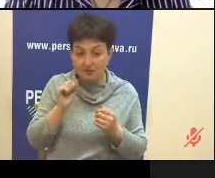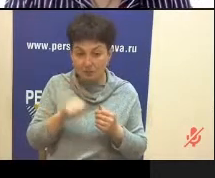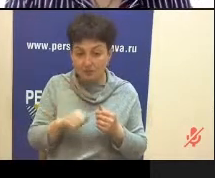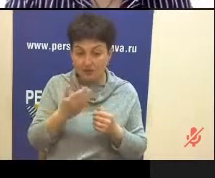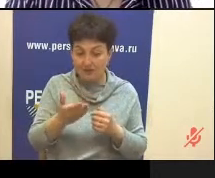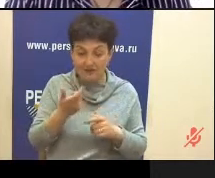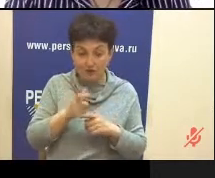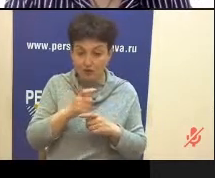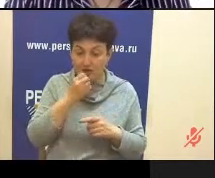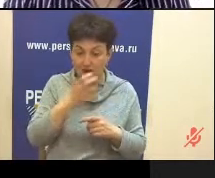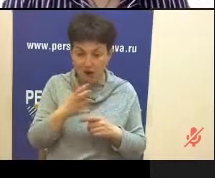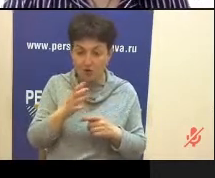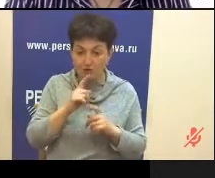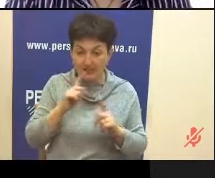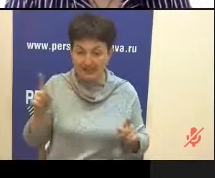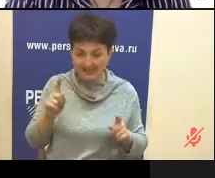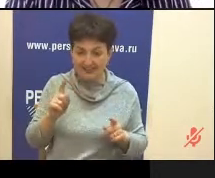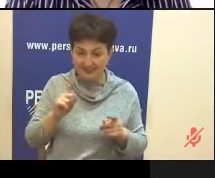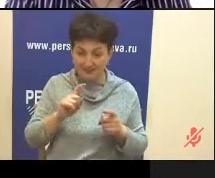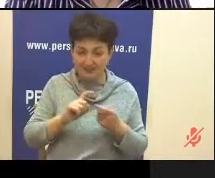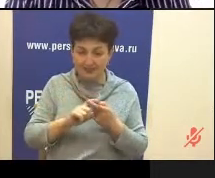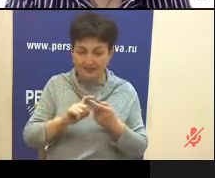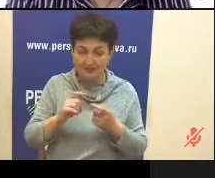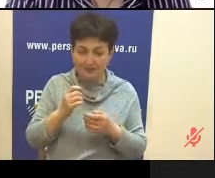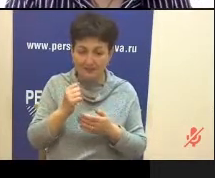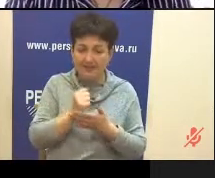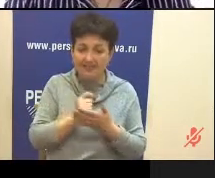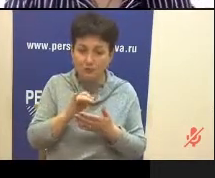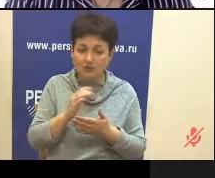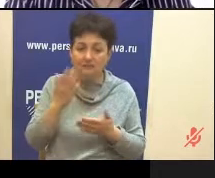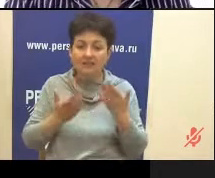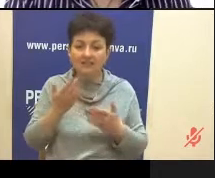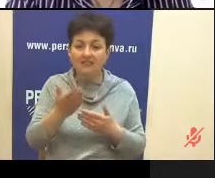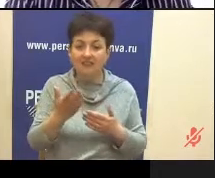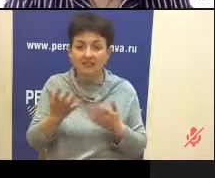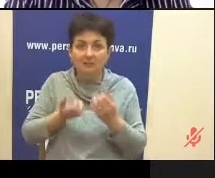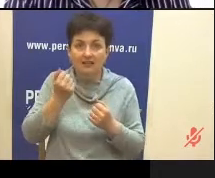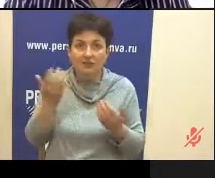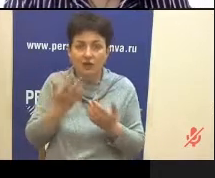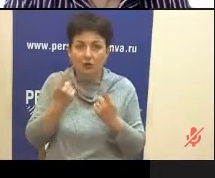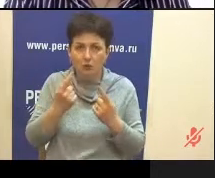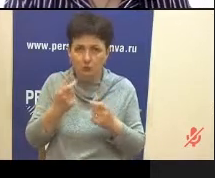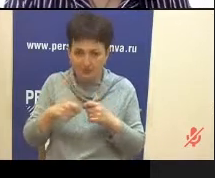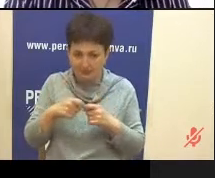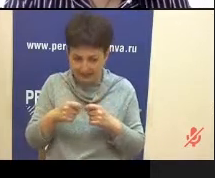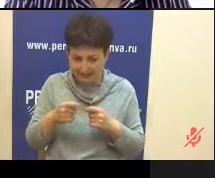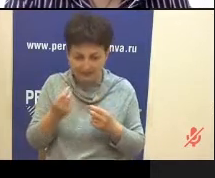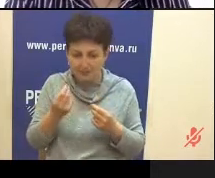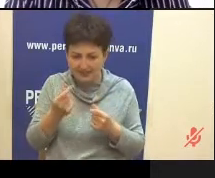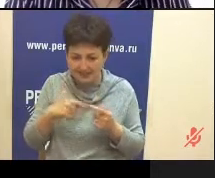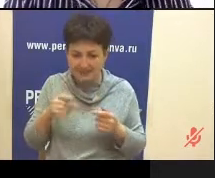могут для вас стать очень хорошим креативным звеном и тоже своего рода ресурсом Потому что если, например, вас поддерживает какой-то крупный